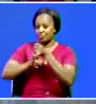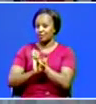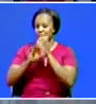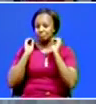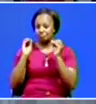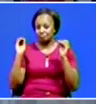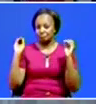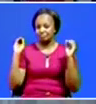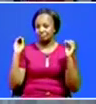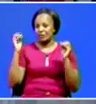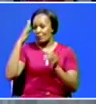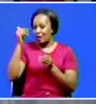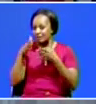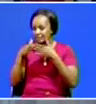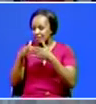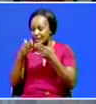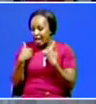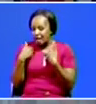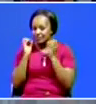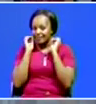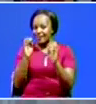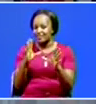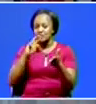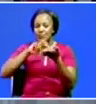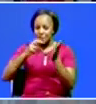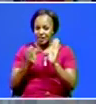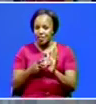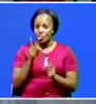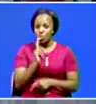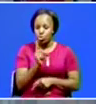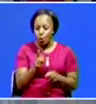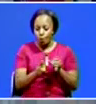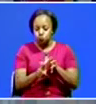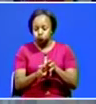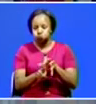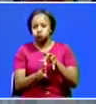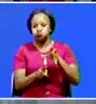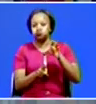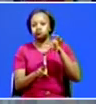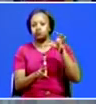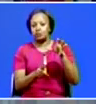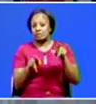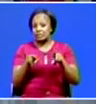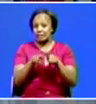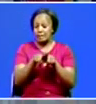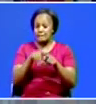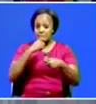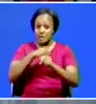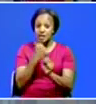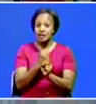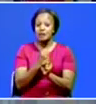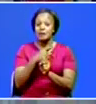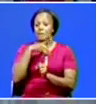wa kutisha, kwani unafurisha na kuvimbisha sehemu za siri na kumwacha muathiriwa kuonekana kama amebeba